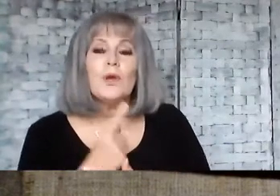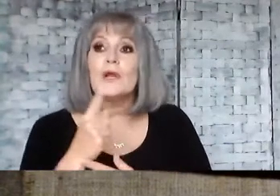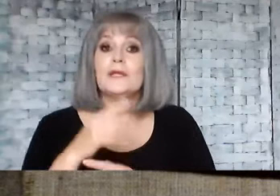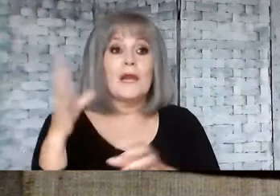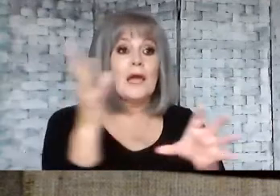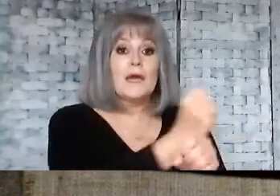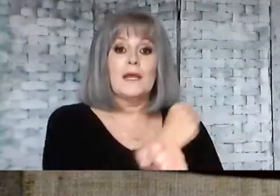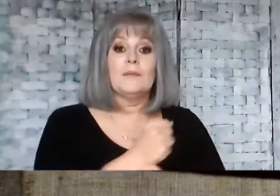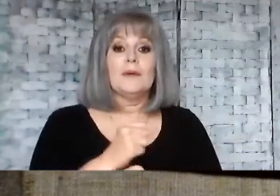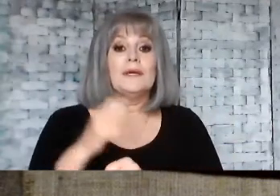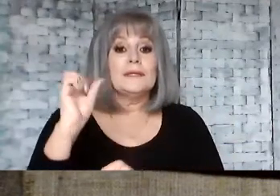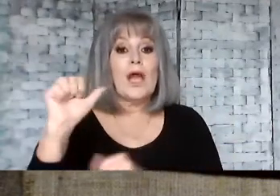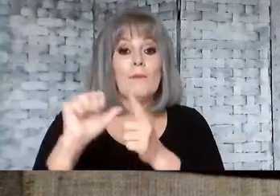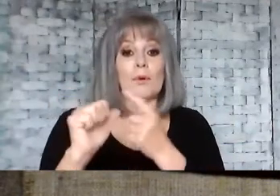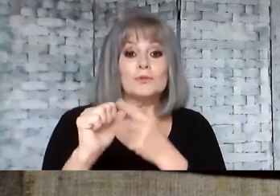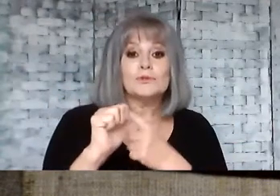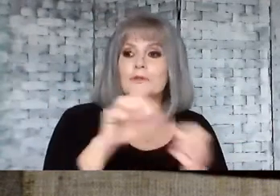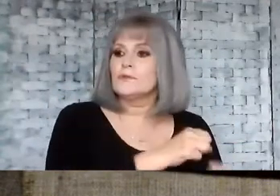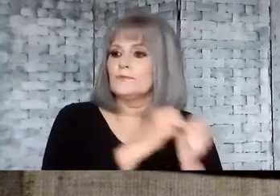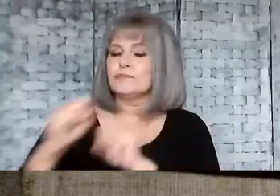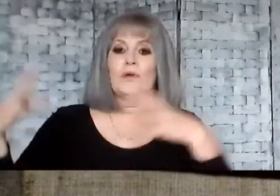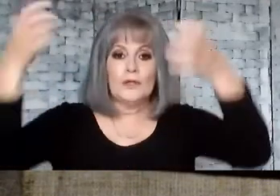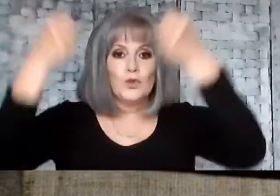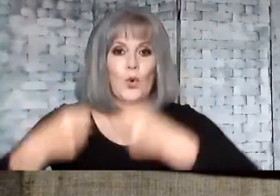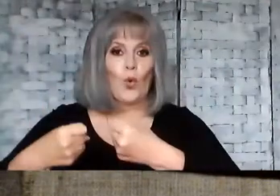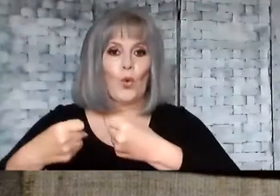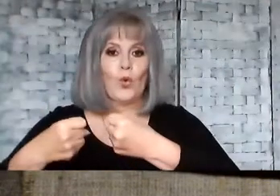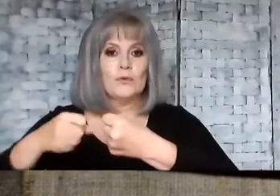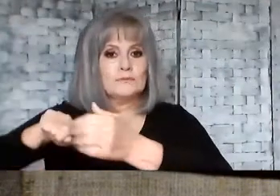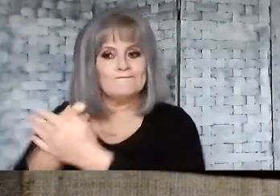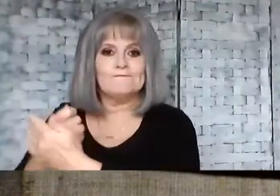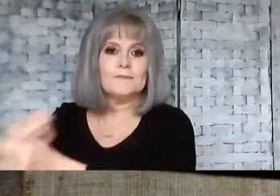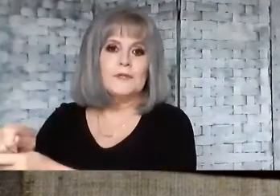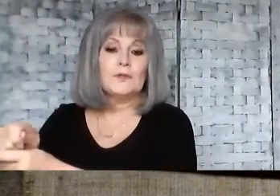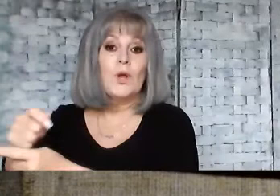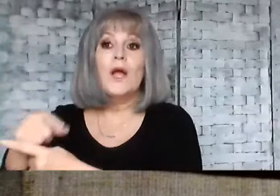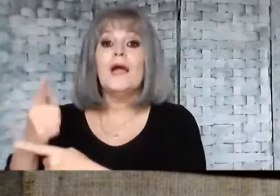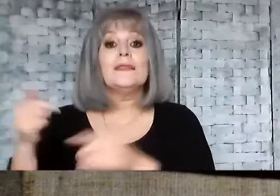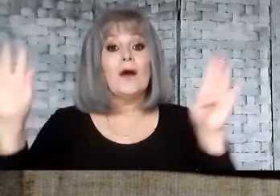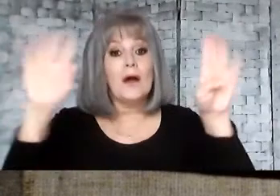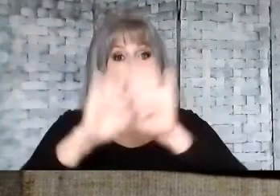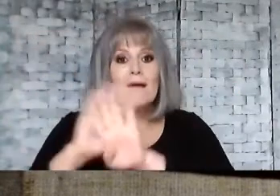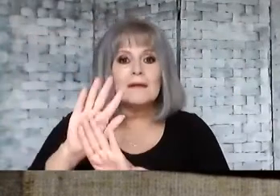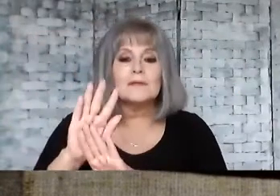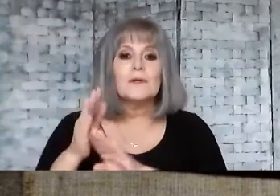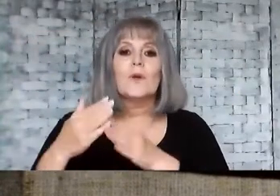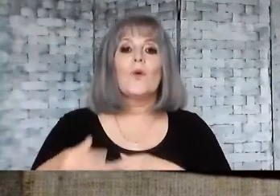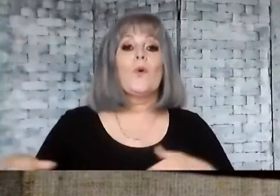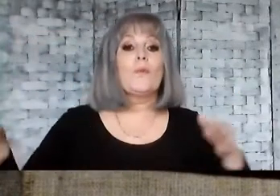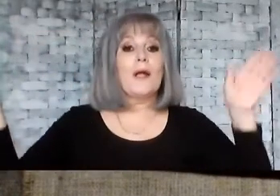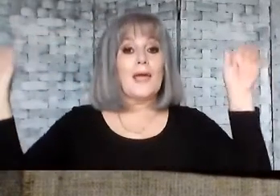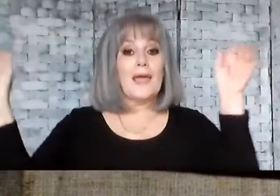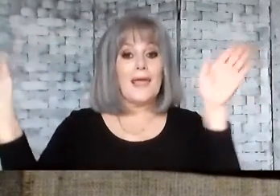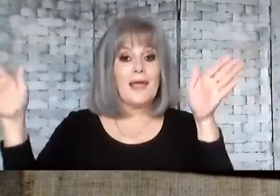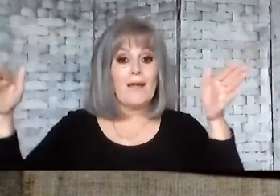gooi. Maar daai aand kom daar engel en maak die tronk deure oop. Lei hulle uit en sê vir hulle, julle moet in die